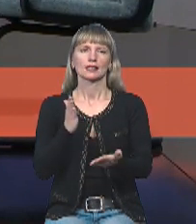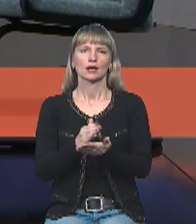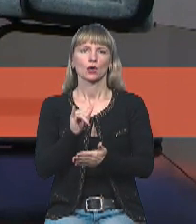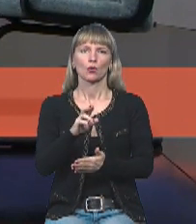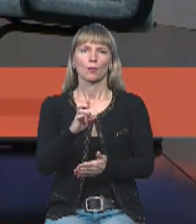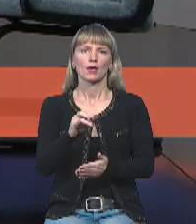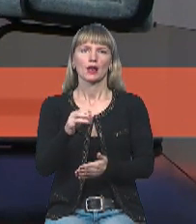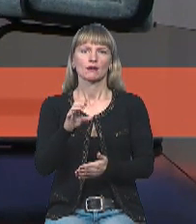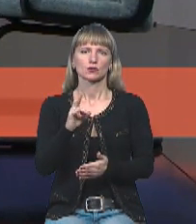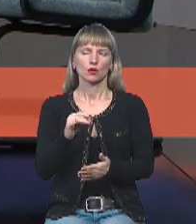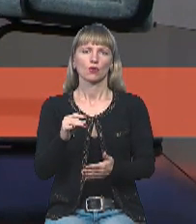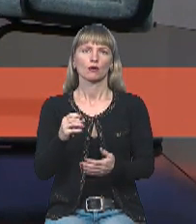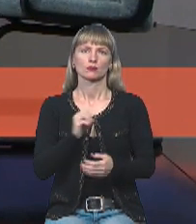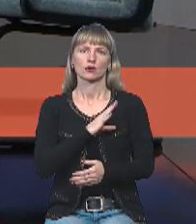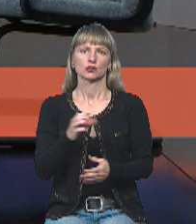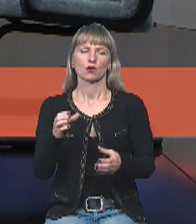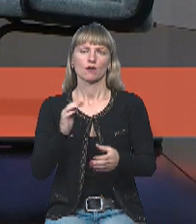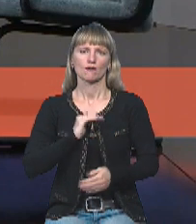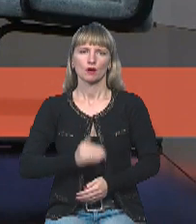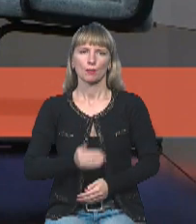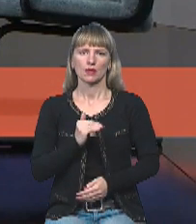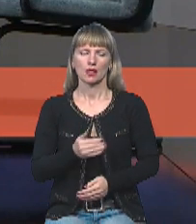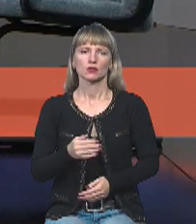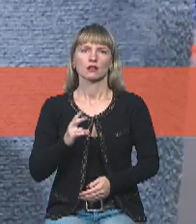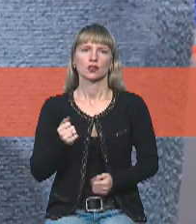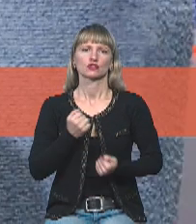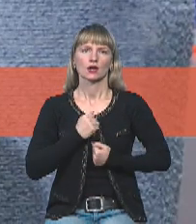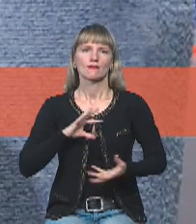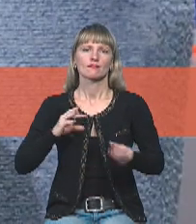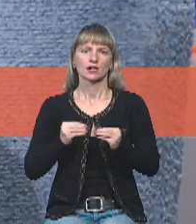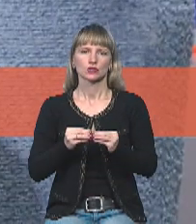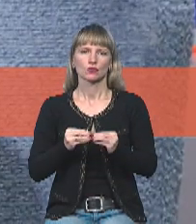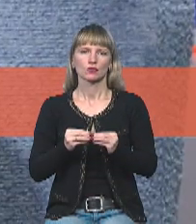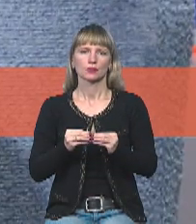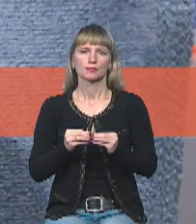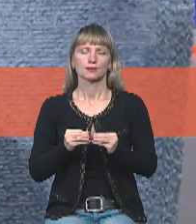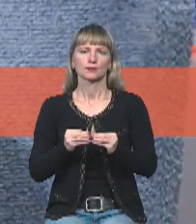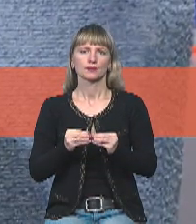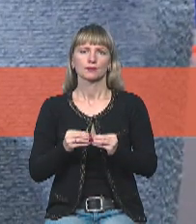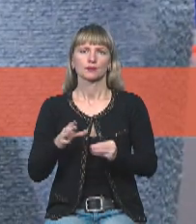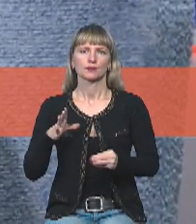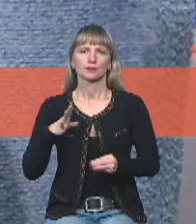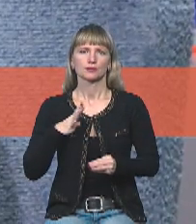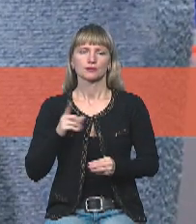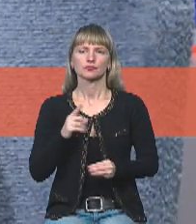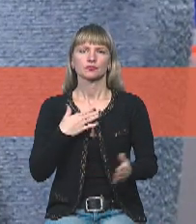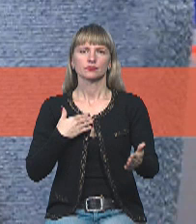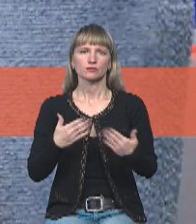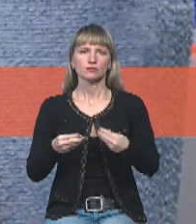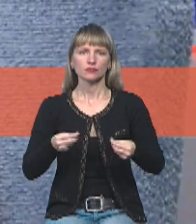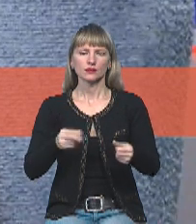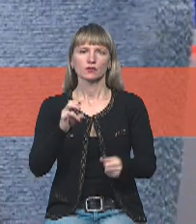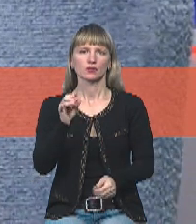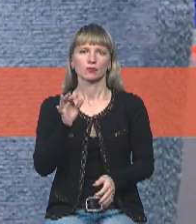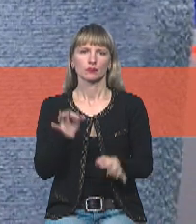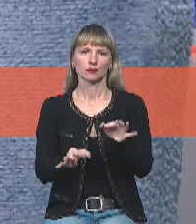Біляївського збагачувального комбінату. Бо, на жаль, висновки, на жаль, зроблені були, що стосується впливу на